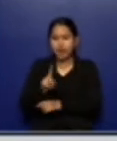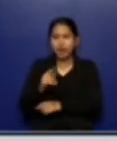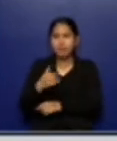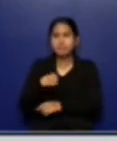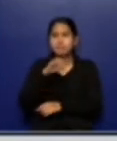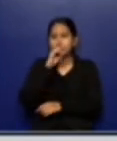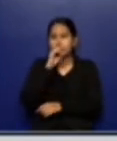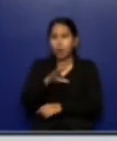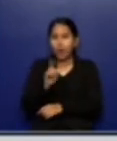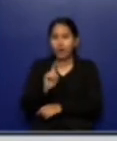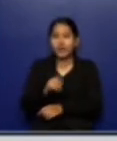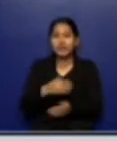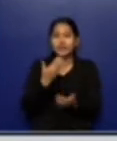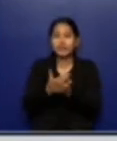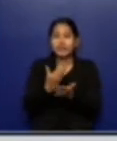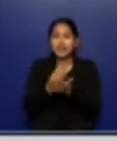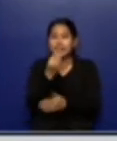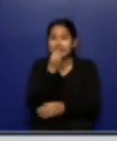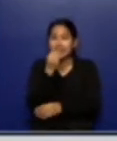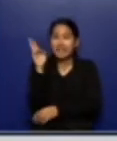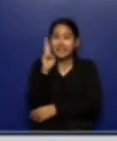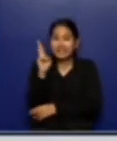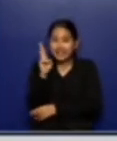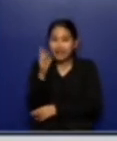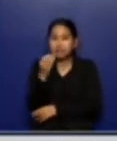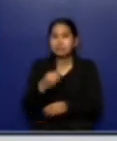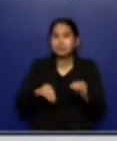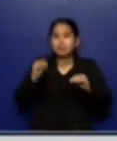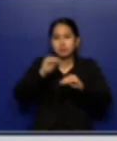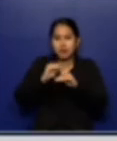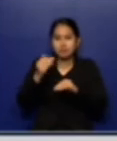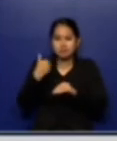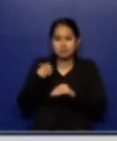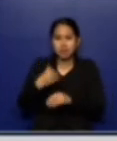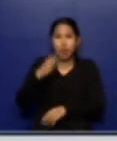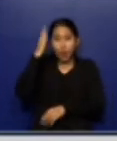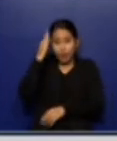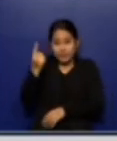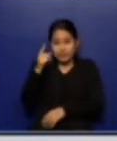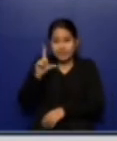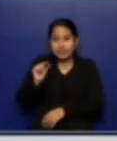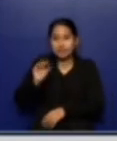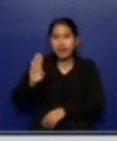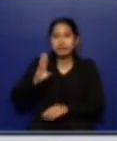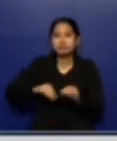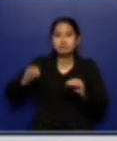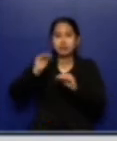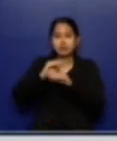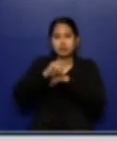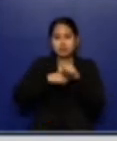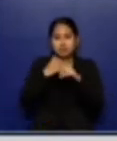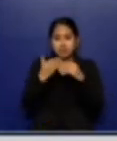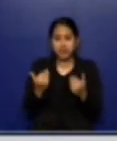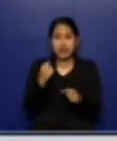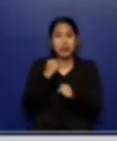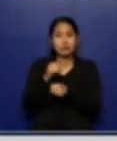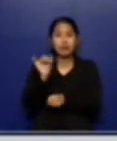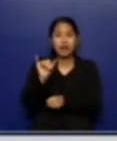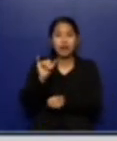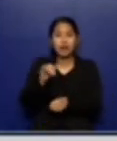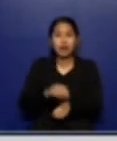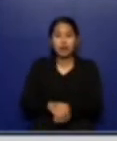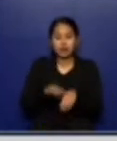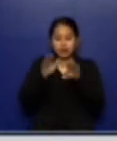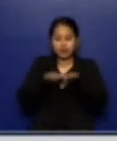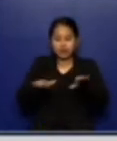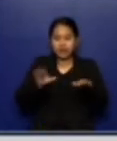เงินค่าอาหารกลางวันให้เด็กนักเรียนเนี่ยจากหัวละ20บาทเพิ่มไปท่านทำหรือยังรัฐมนตรีในปีงบประมาณปีนี้ชาวบ้านนักเรียนเขาโดยเฉพ